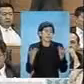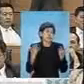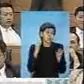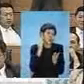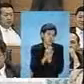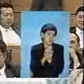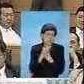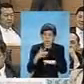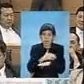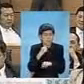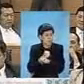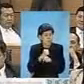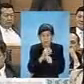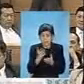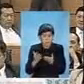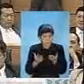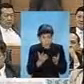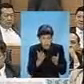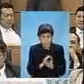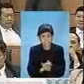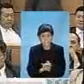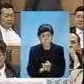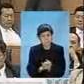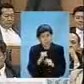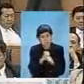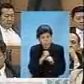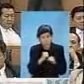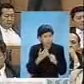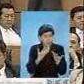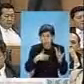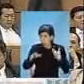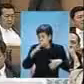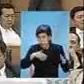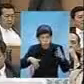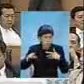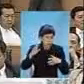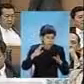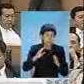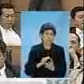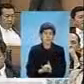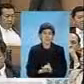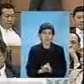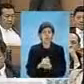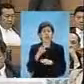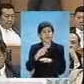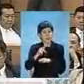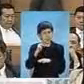างการเมืองครับแต่กระสานซ่านเซ็นกันคนละทิศคนละทางท่านประธ